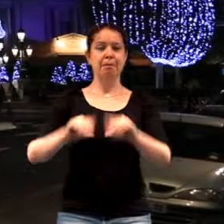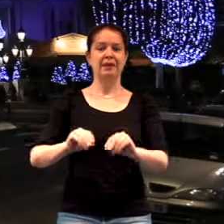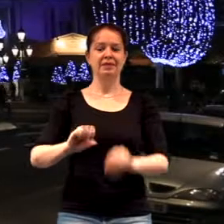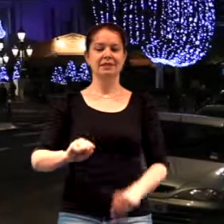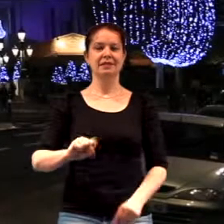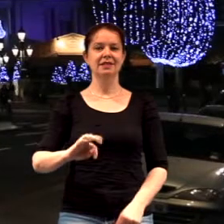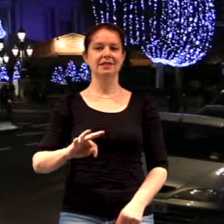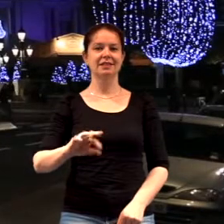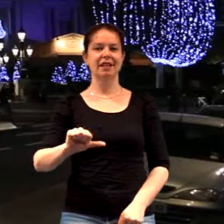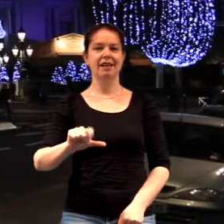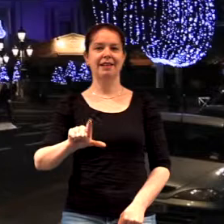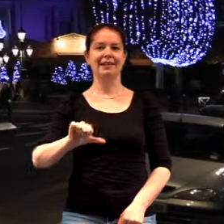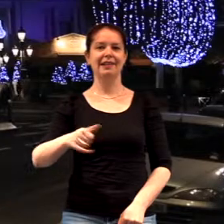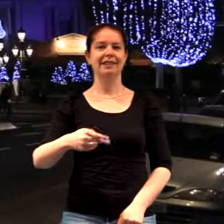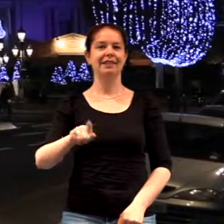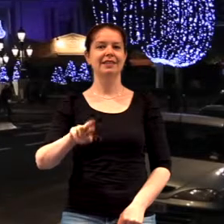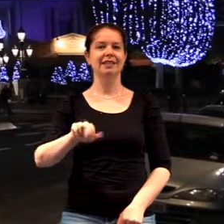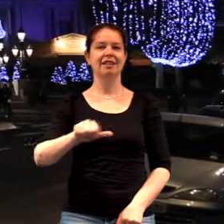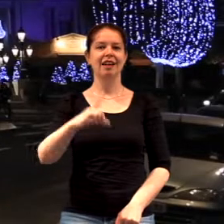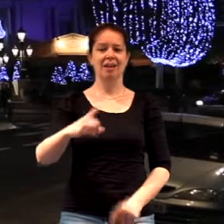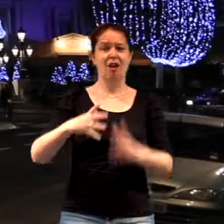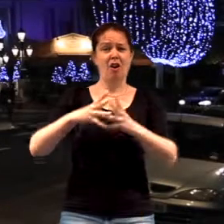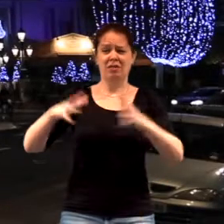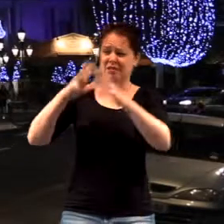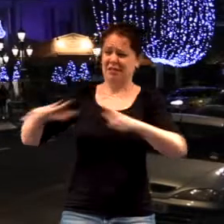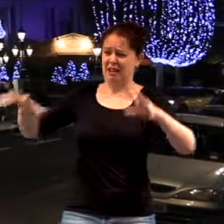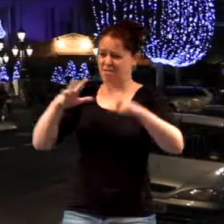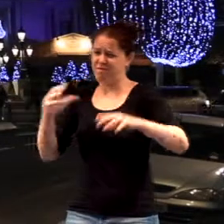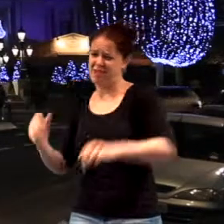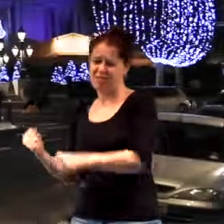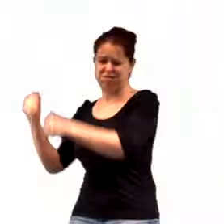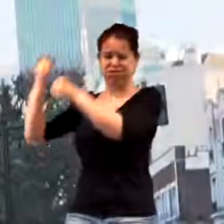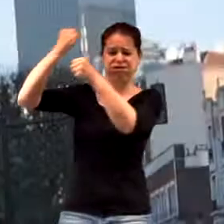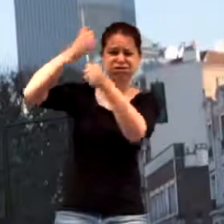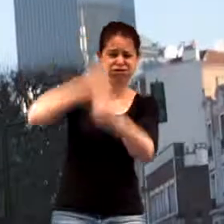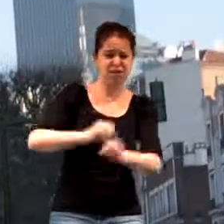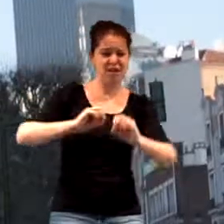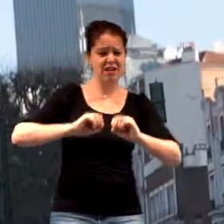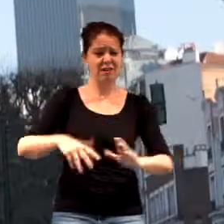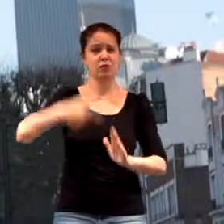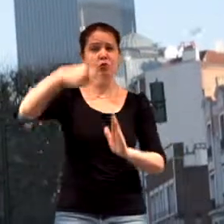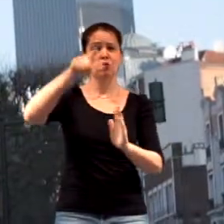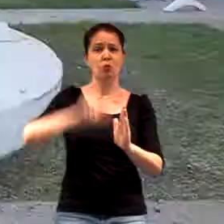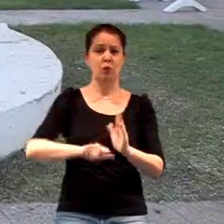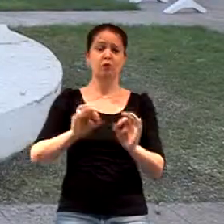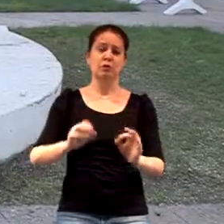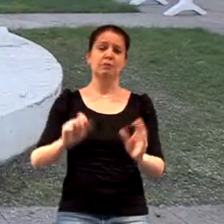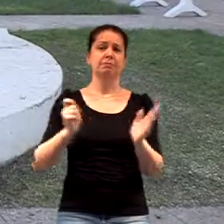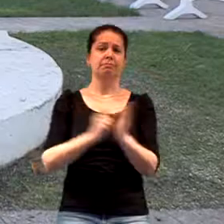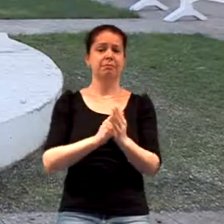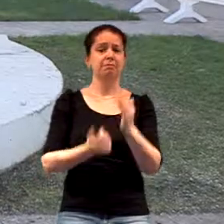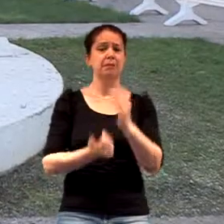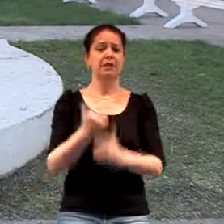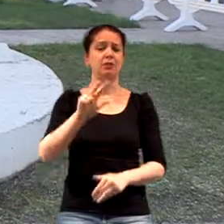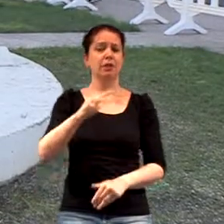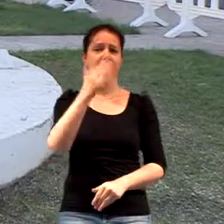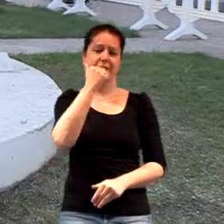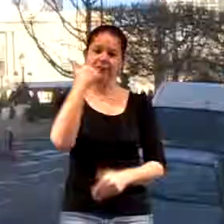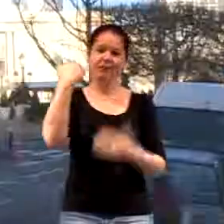Alors que le grand sapin, installé durant 2 mois place Stalingrad, a été enlevé dans la matinée du 3